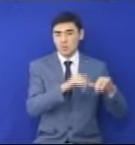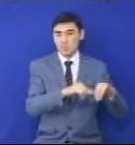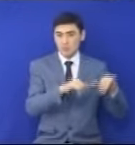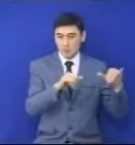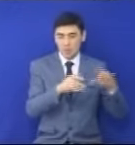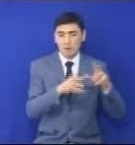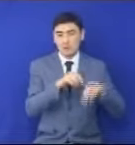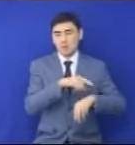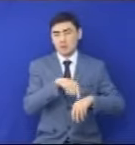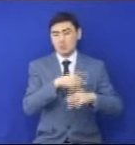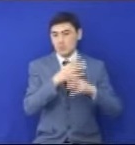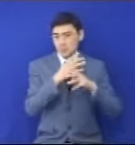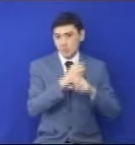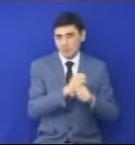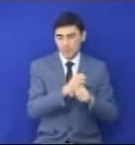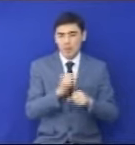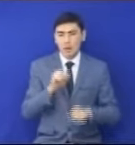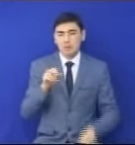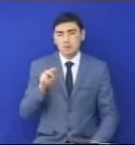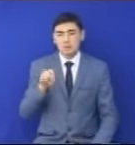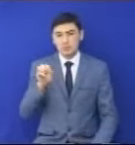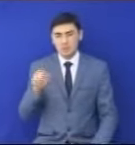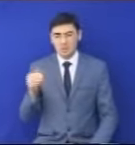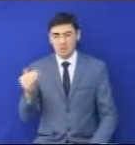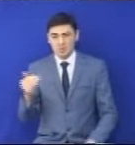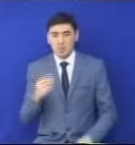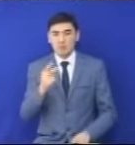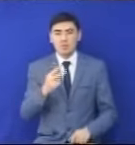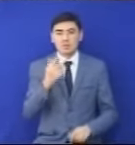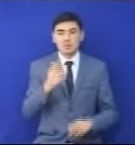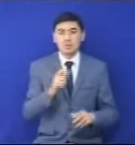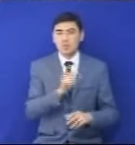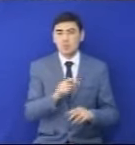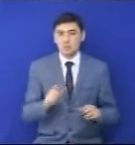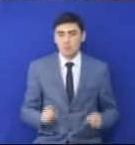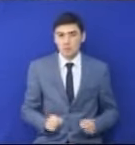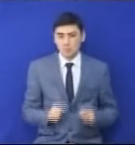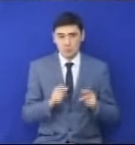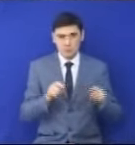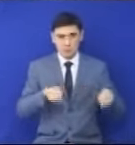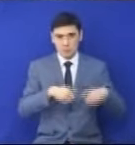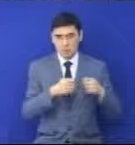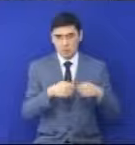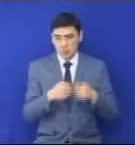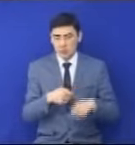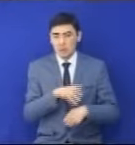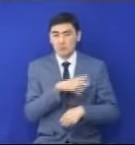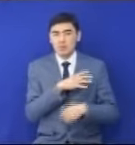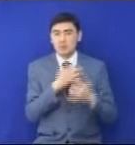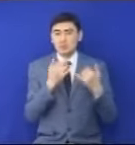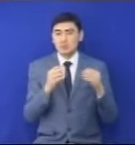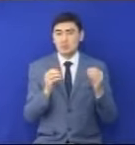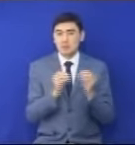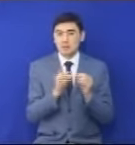жылы аумақтық әділет органдары қызметкерлеріне қатысты 23 қылмыстық іс қозғалса, былтыр бұл көрсеткіш 10-ға дейін